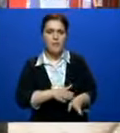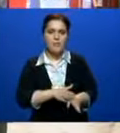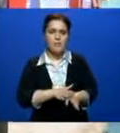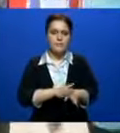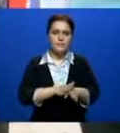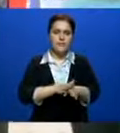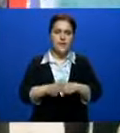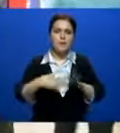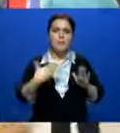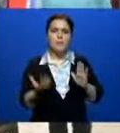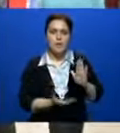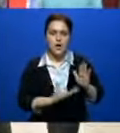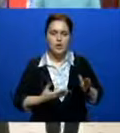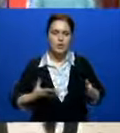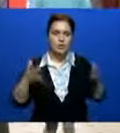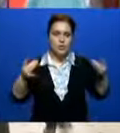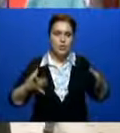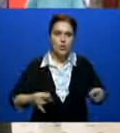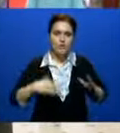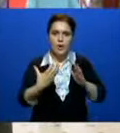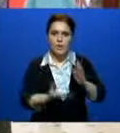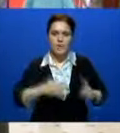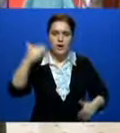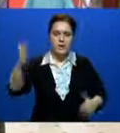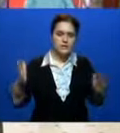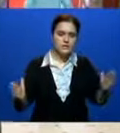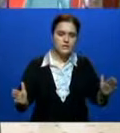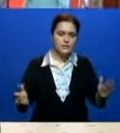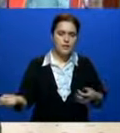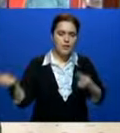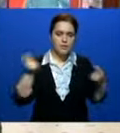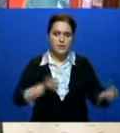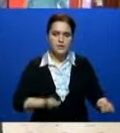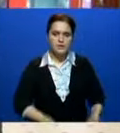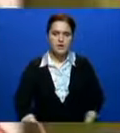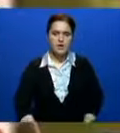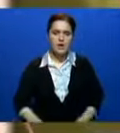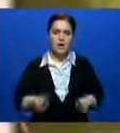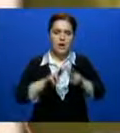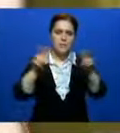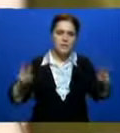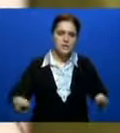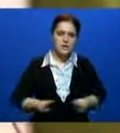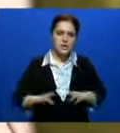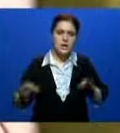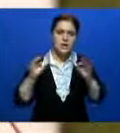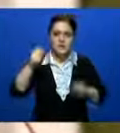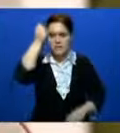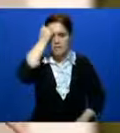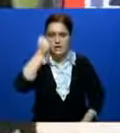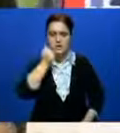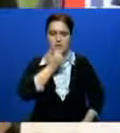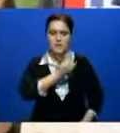там, даже памперсы, новые памперсы упаковками большими, потом постельное белье. Спасибо всем.